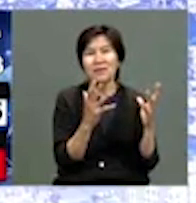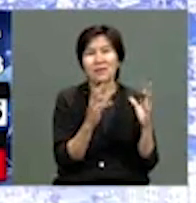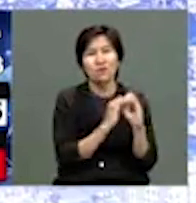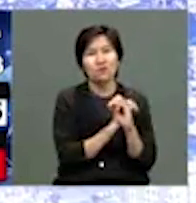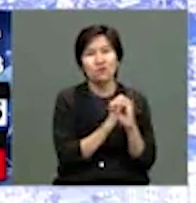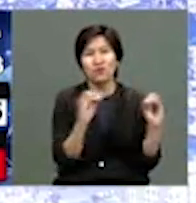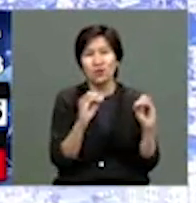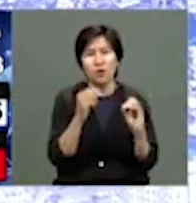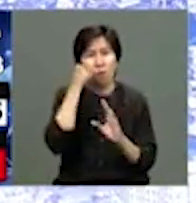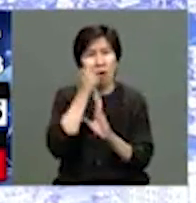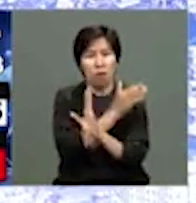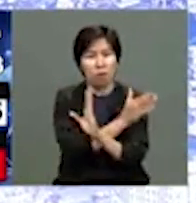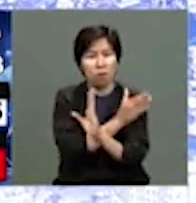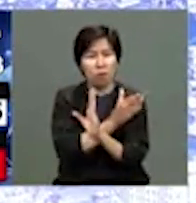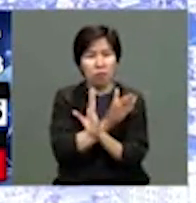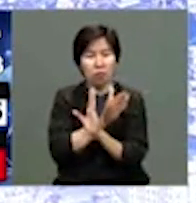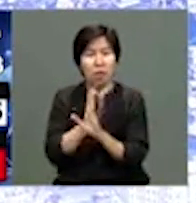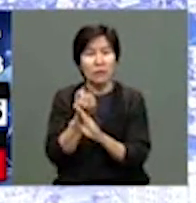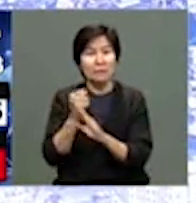ว่าพบการรายงานมาวันนี้ก็ยังไม่พบนะครับก็ติดต่อกันมา2